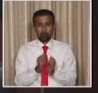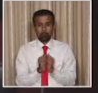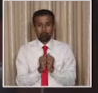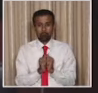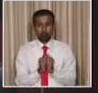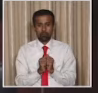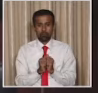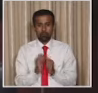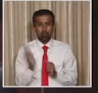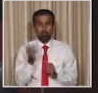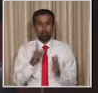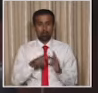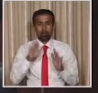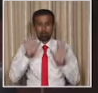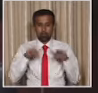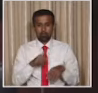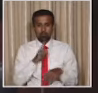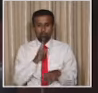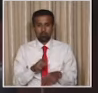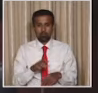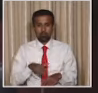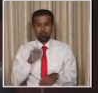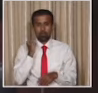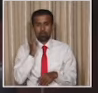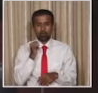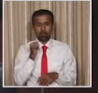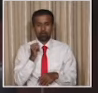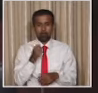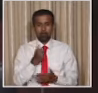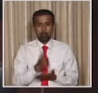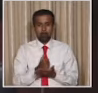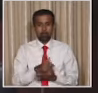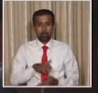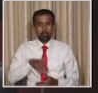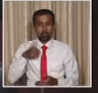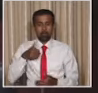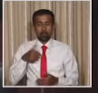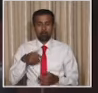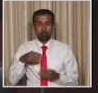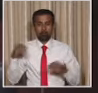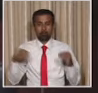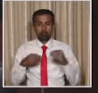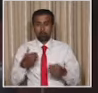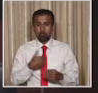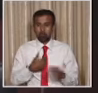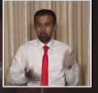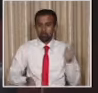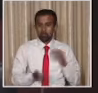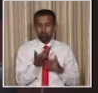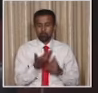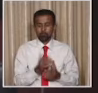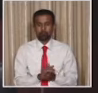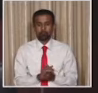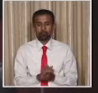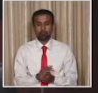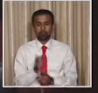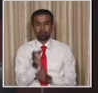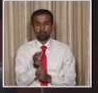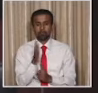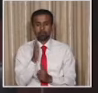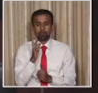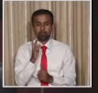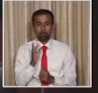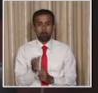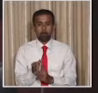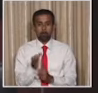ඉන්නකොට හැමෝටම ආරාධනාවක් දුන්නා බැංකුවේ ප්‍රධානියට දුන්නා බැංකුවේ ප්‍රධානිය වෙනුවට ගියේ මම එතනට ගියේ ඒ ජනාධිපති